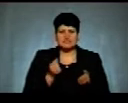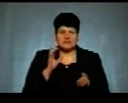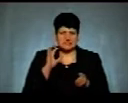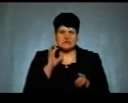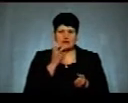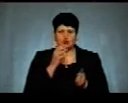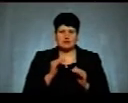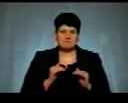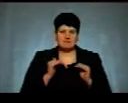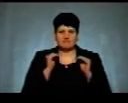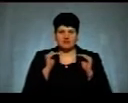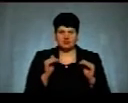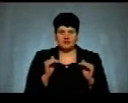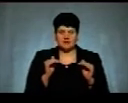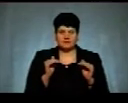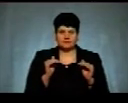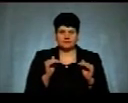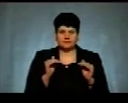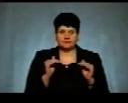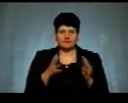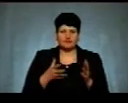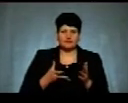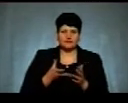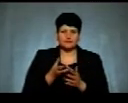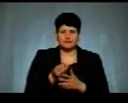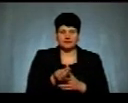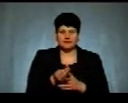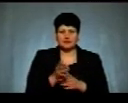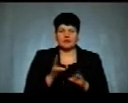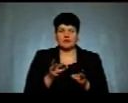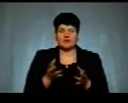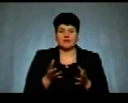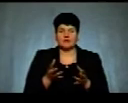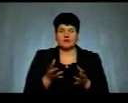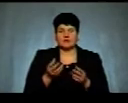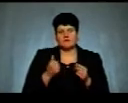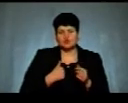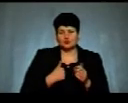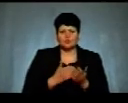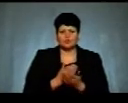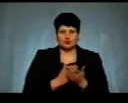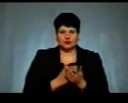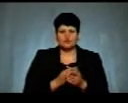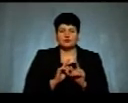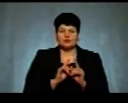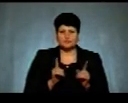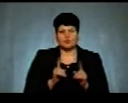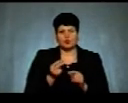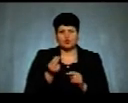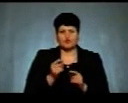серйозне підвищення видатків для утримання військовослужбовця, саме для грошового забезпечення,